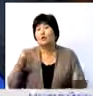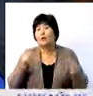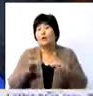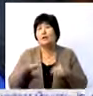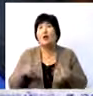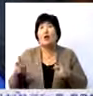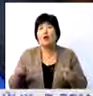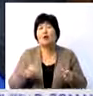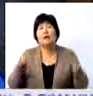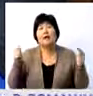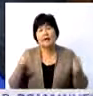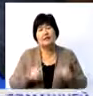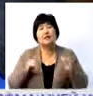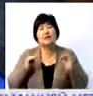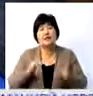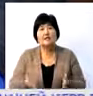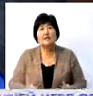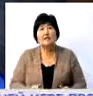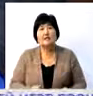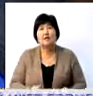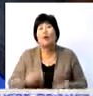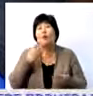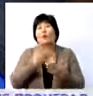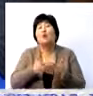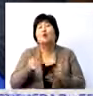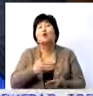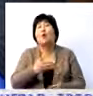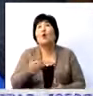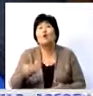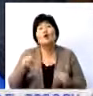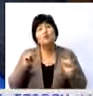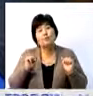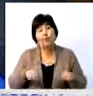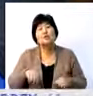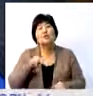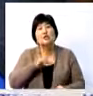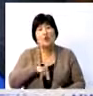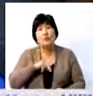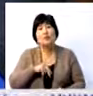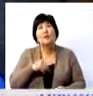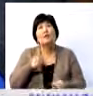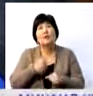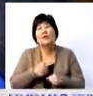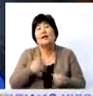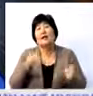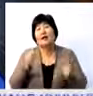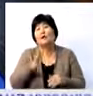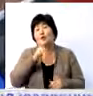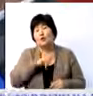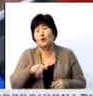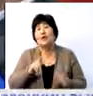готовы сами конкретно действовать. Покажите, что вы можете работать. И самые короткие